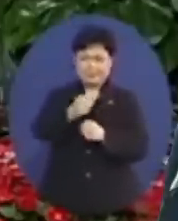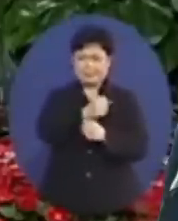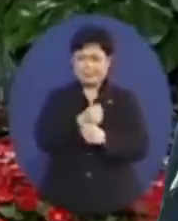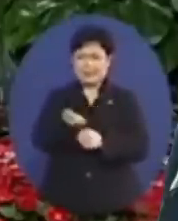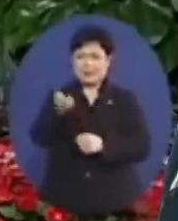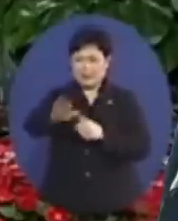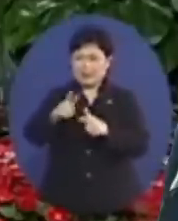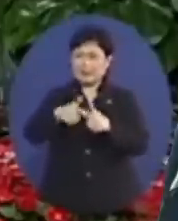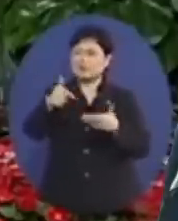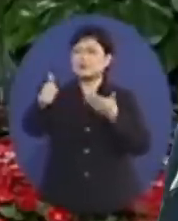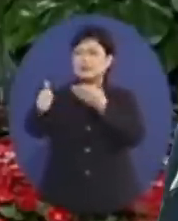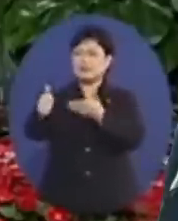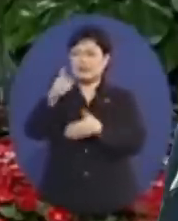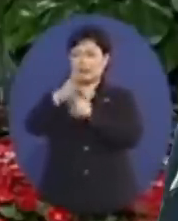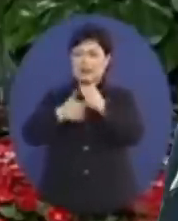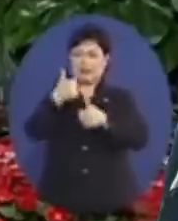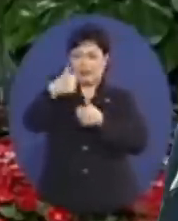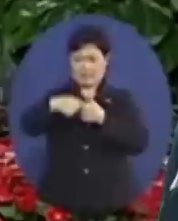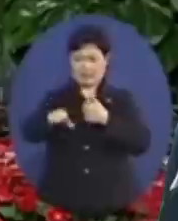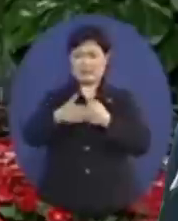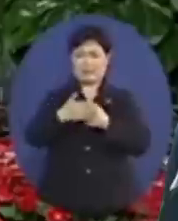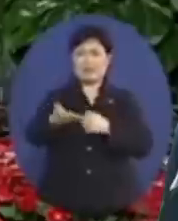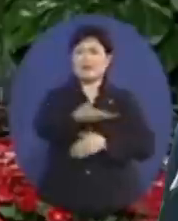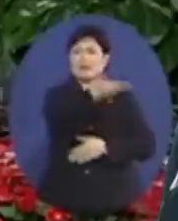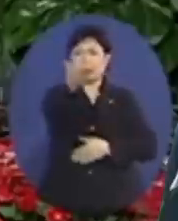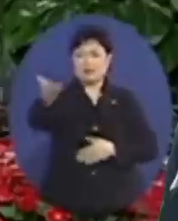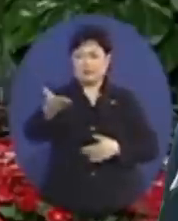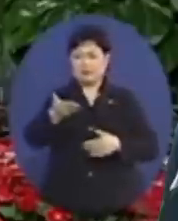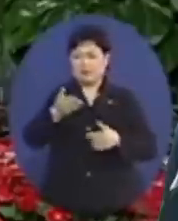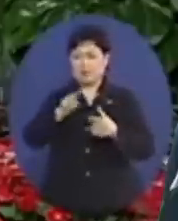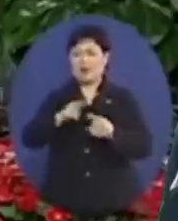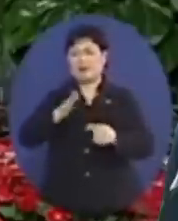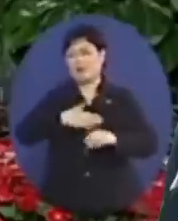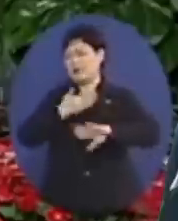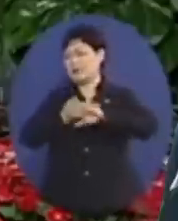그러나 예수님은 하나님 아들이므로 여러분과 나와 다릅니다.